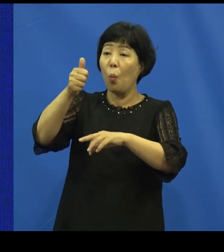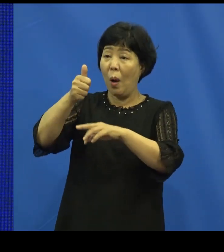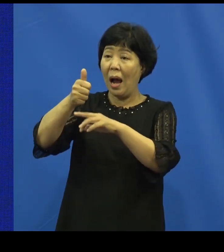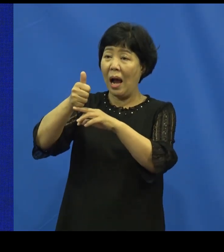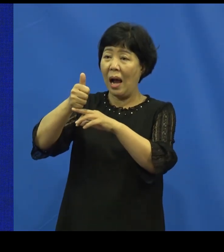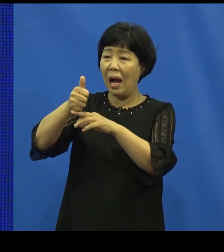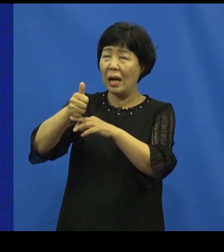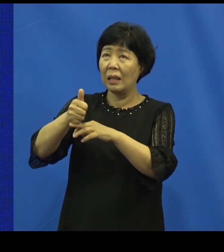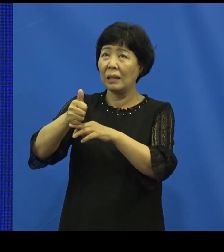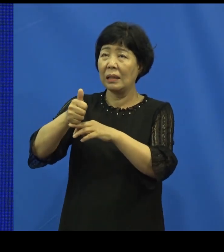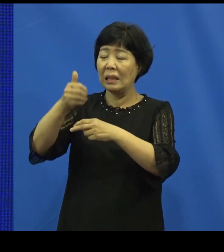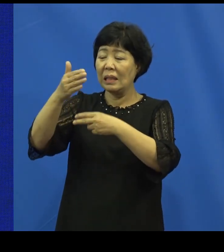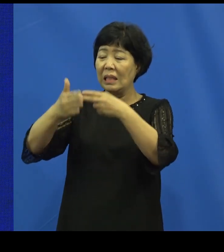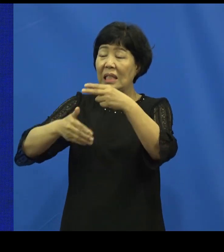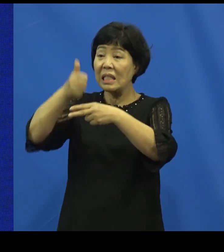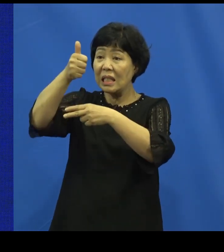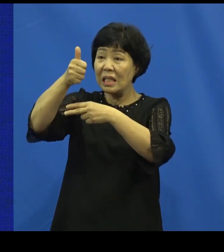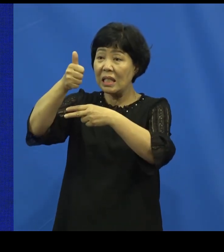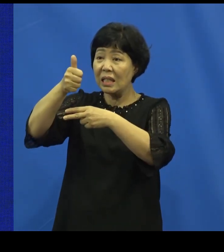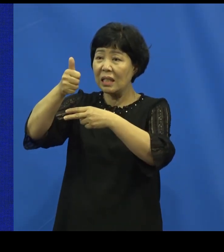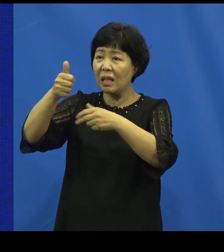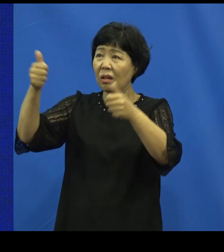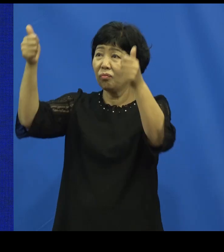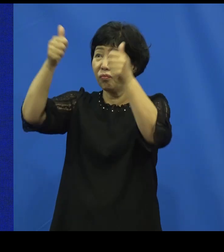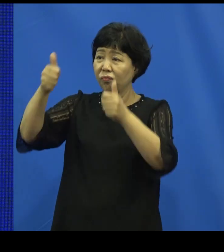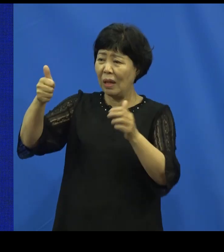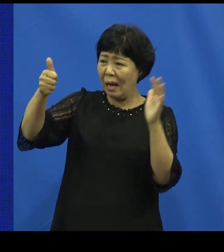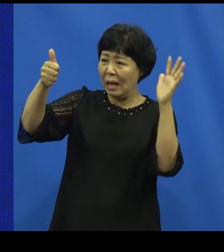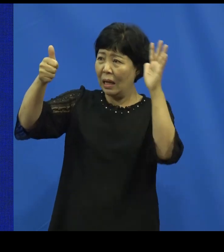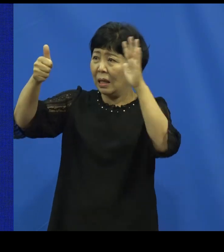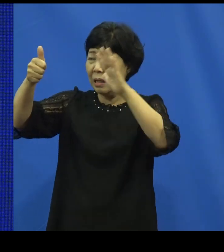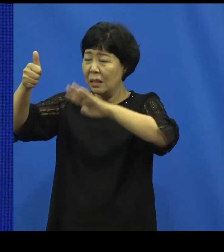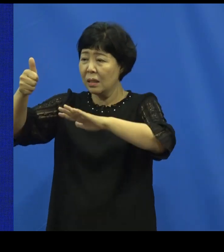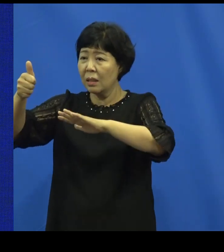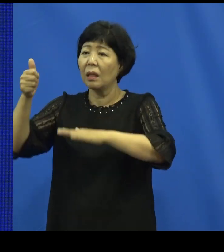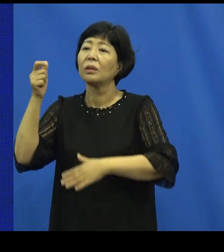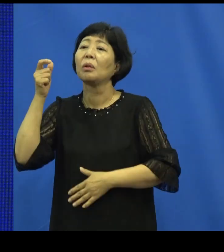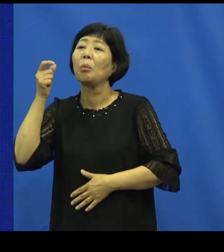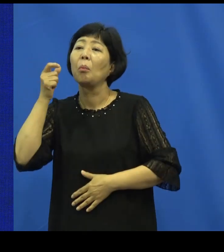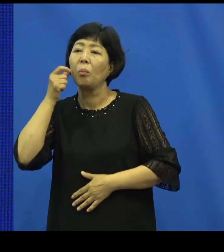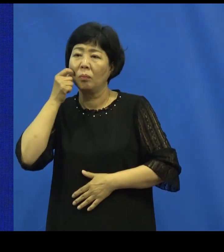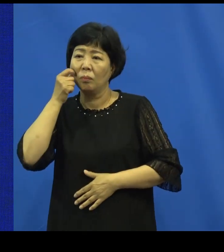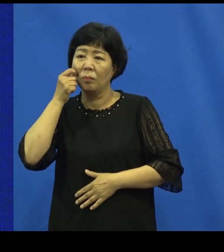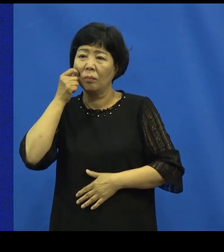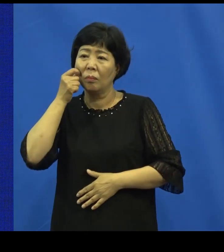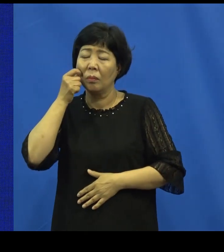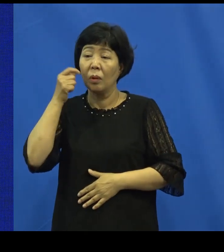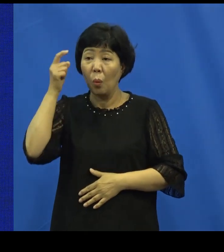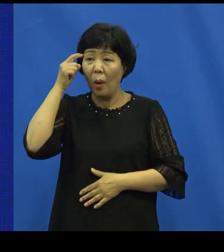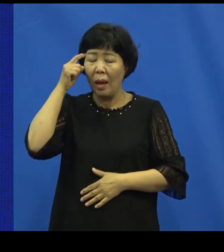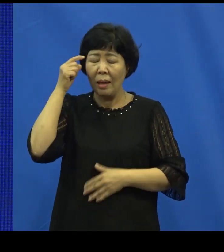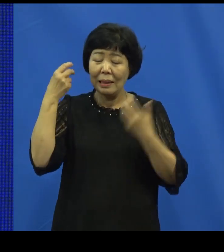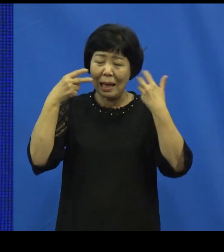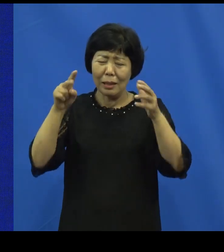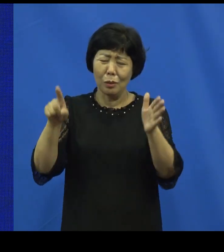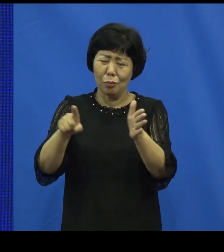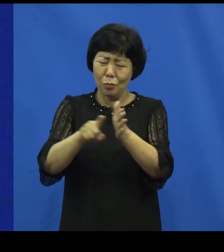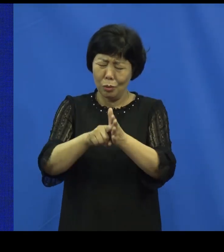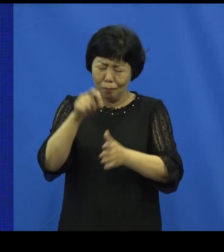못한다. 이 사람들이 다니엘이 믿음이 좋다는 걸 알았죠.